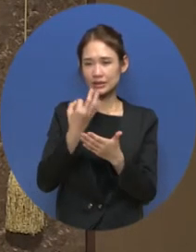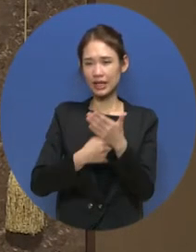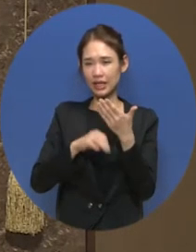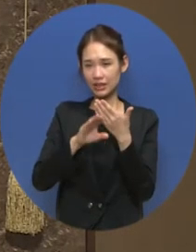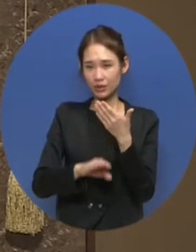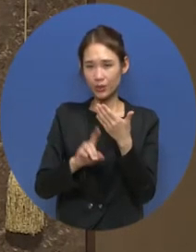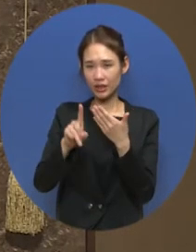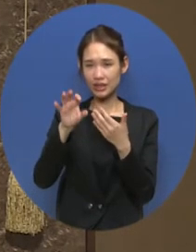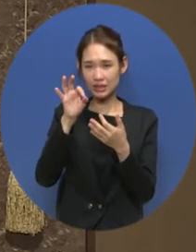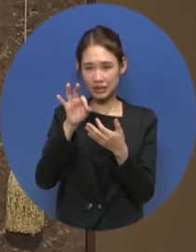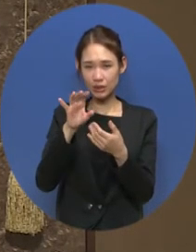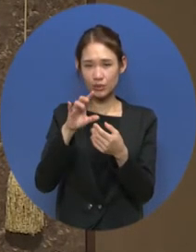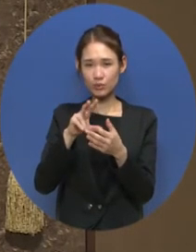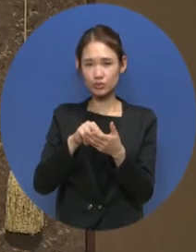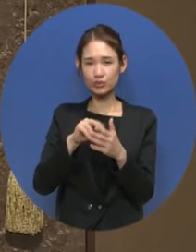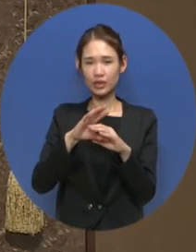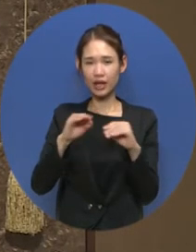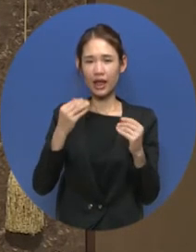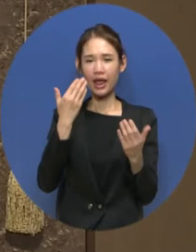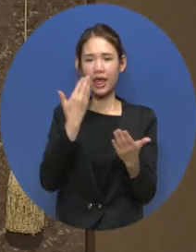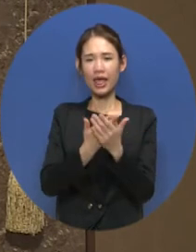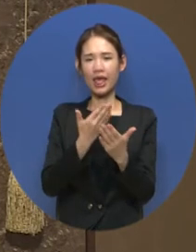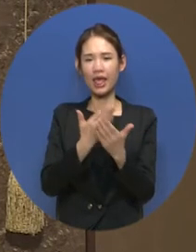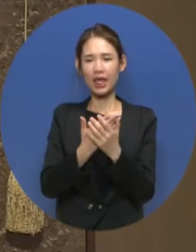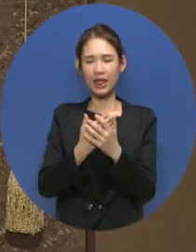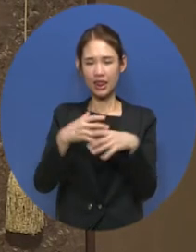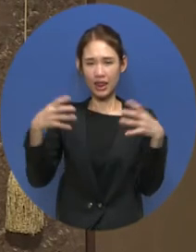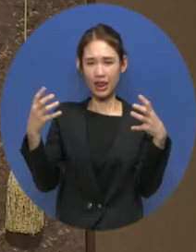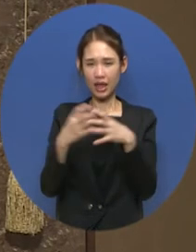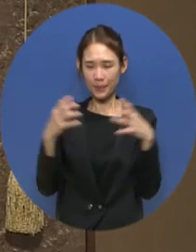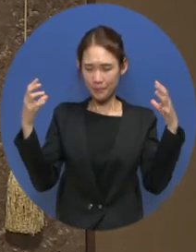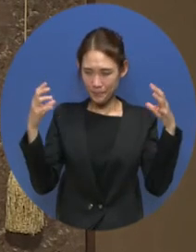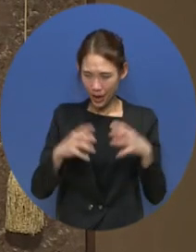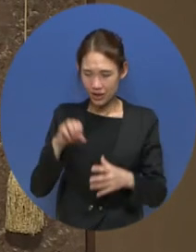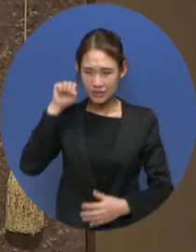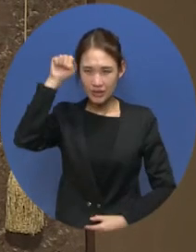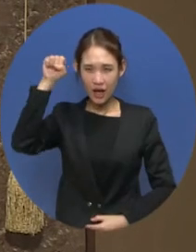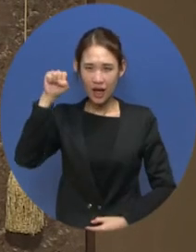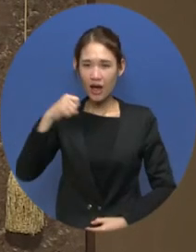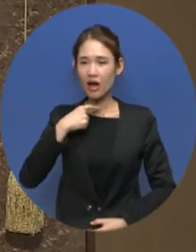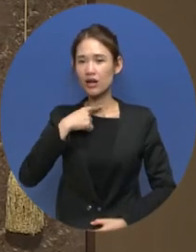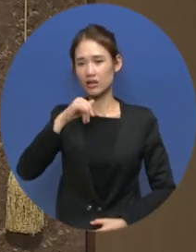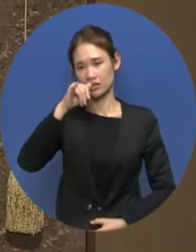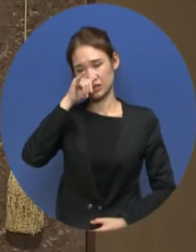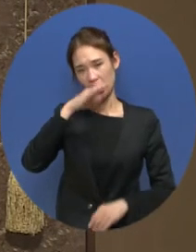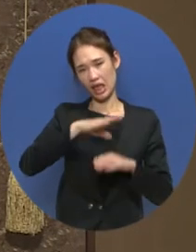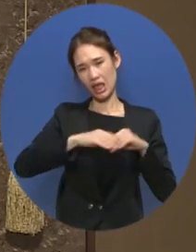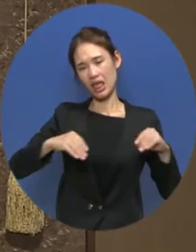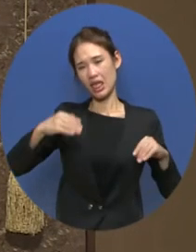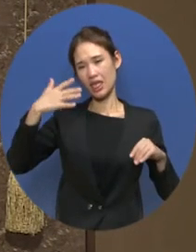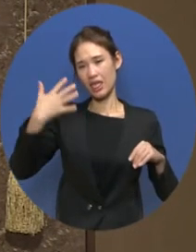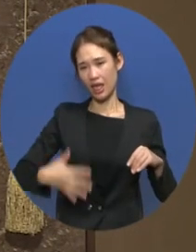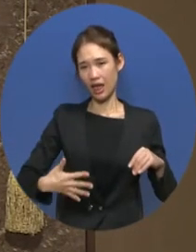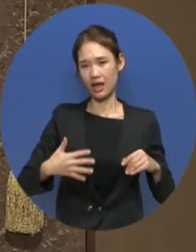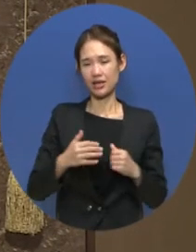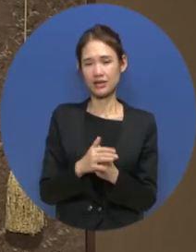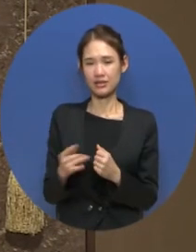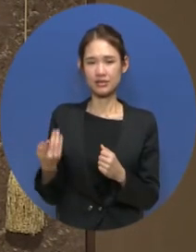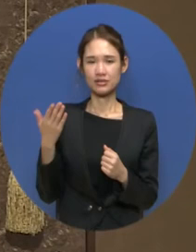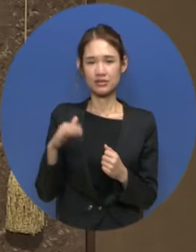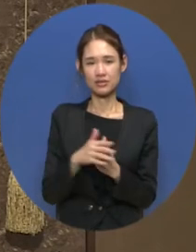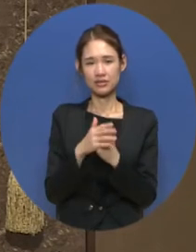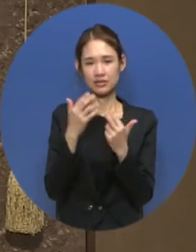해결해 달라는 성토 집회를 했었습니다. 그런데 아직까지 뭐 해결을 안 되고 있지만 사실 우리